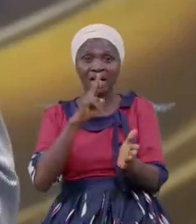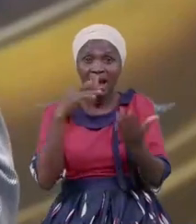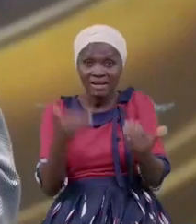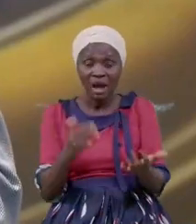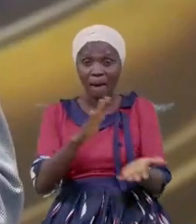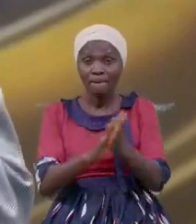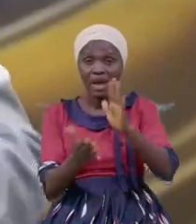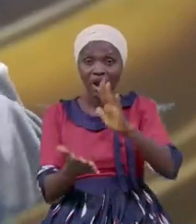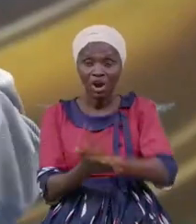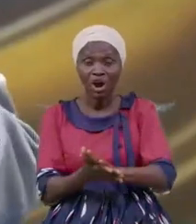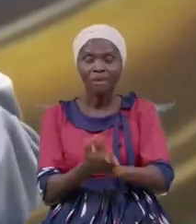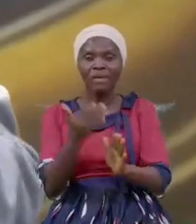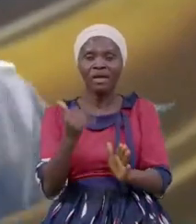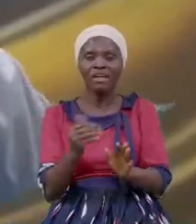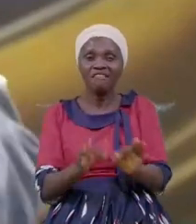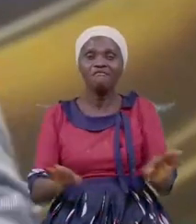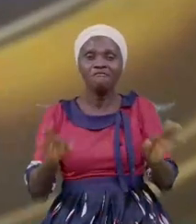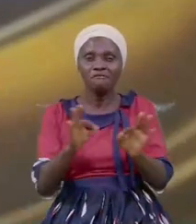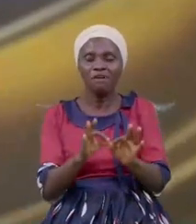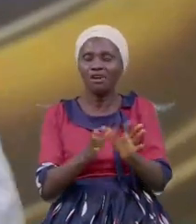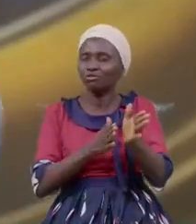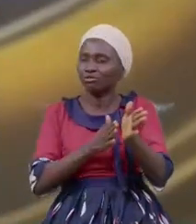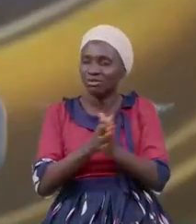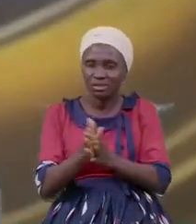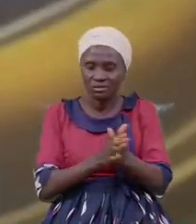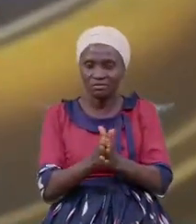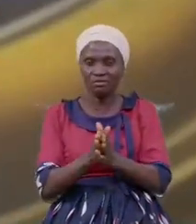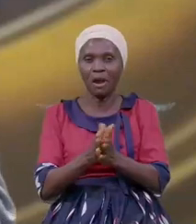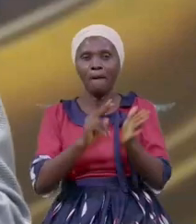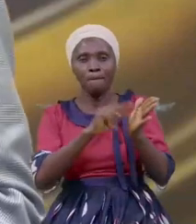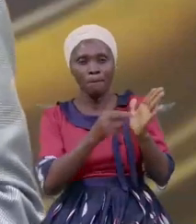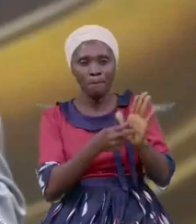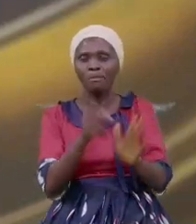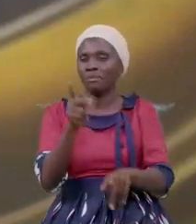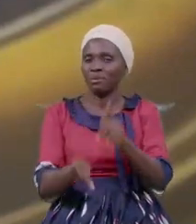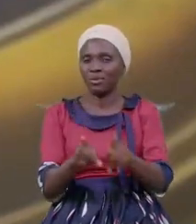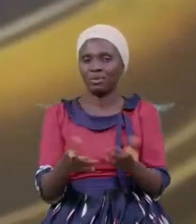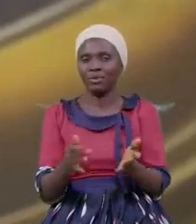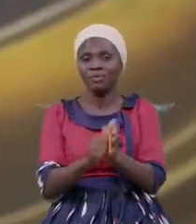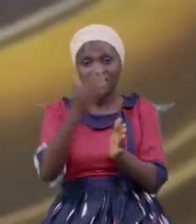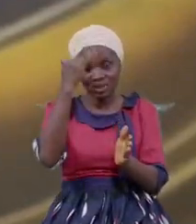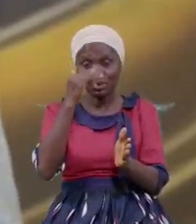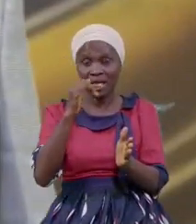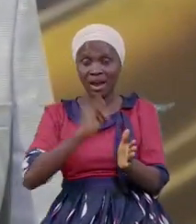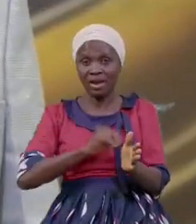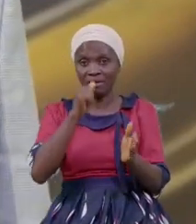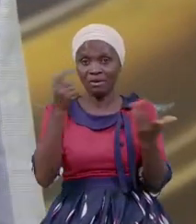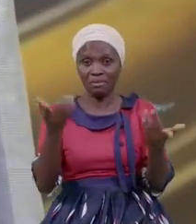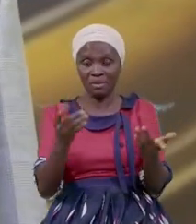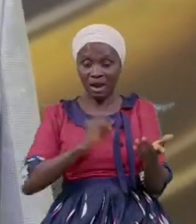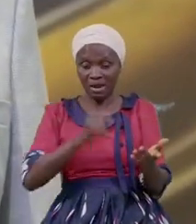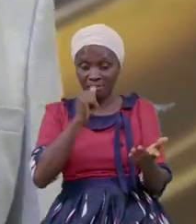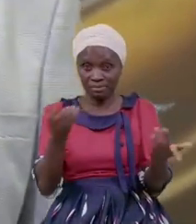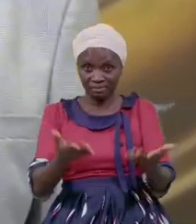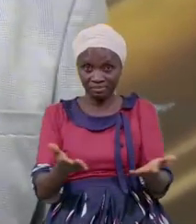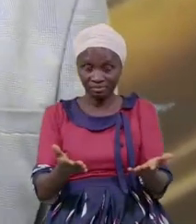maintenant devenus des personnes motivées par la valeur c'est quoi je suis venu ici je veux maintenant te choisir là où tu